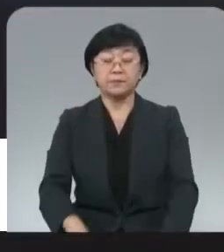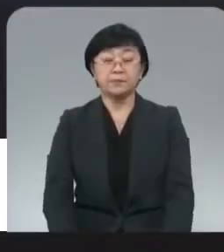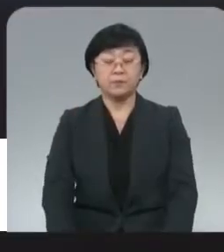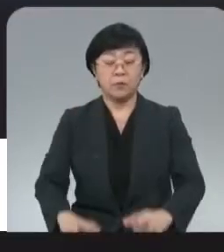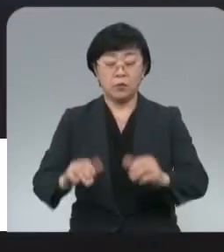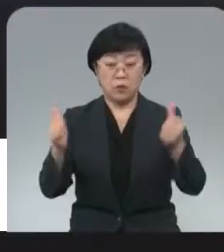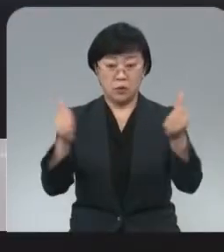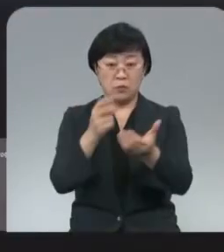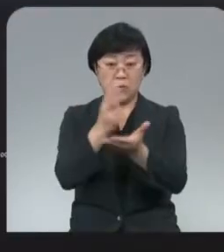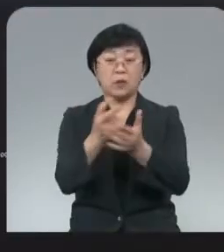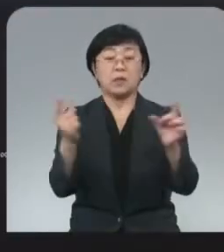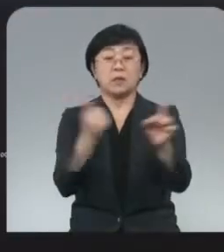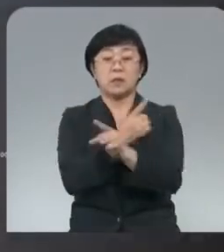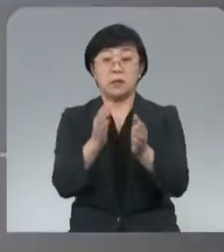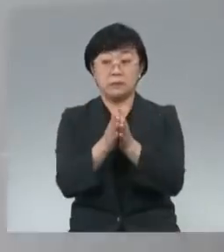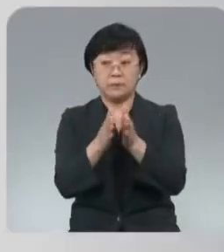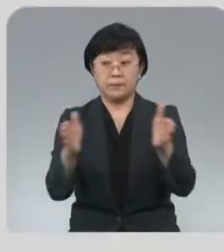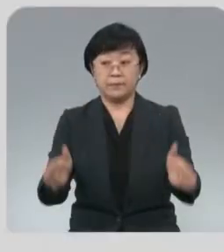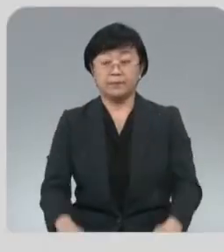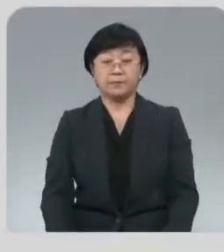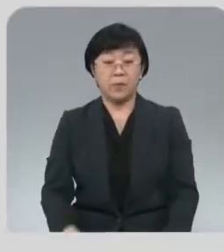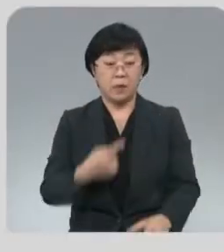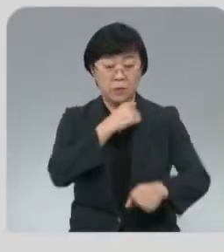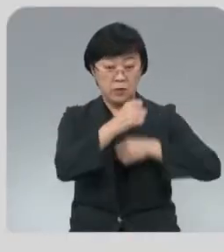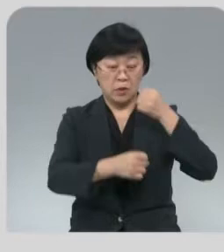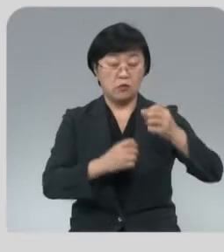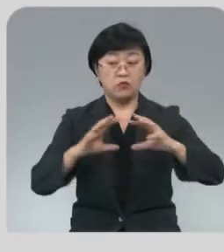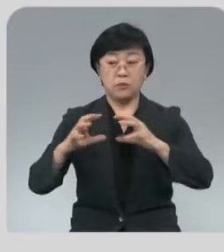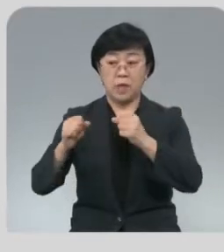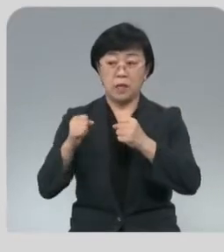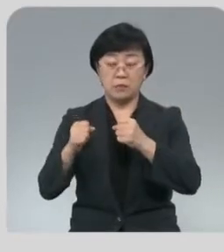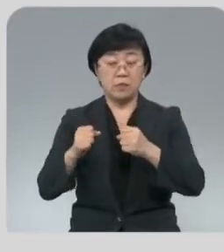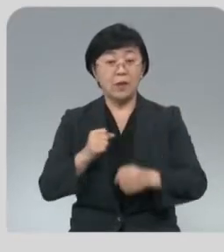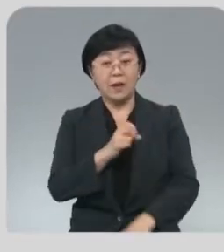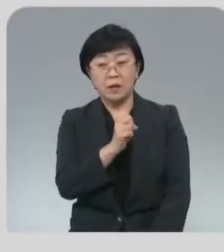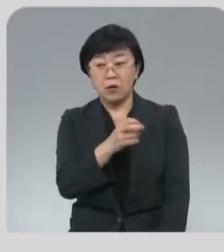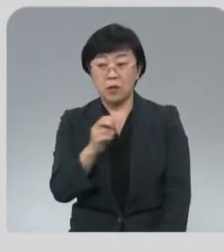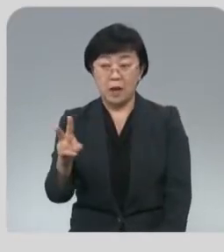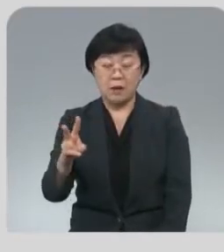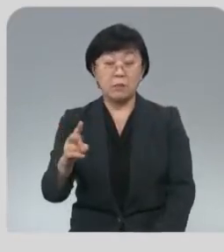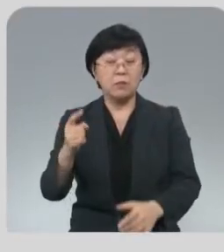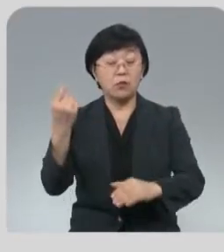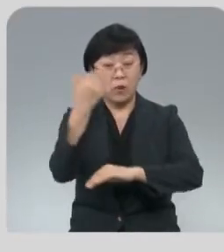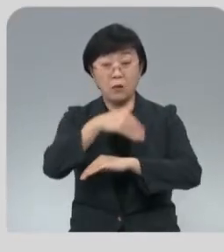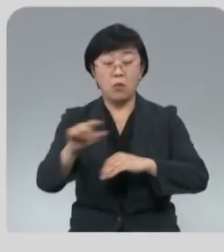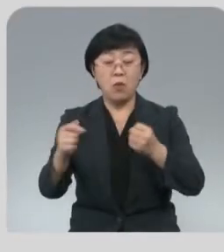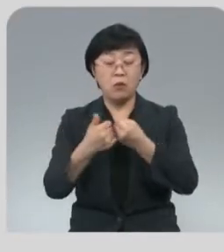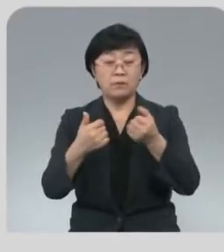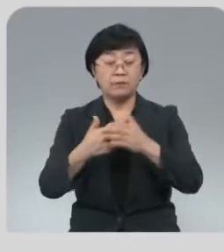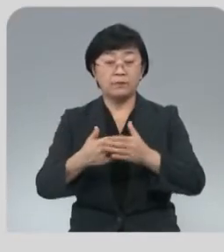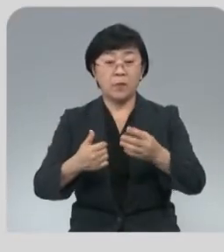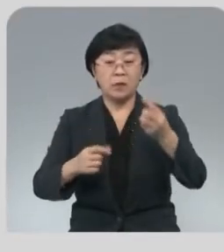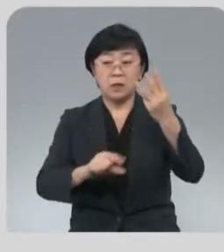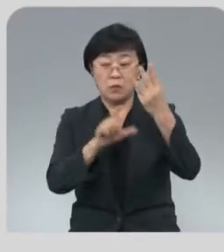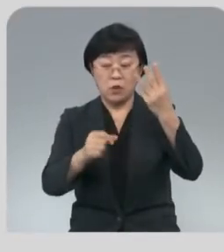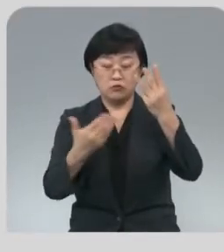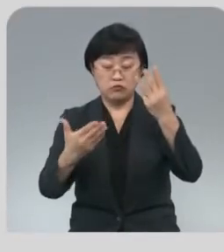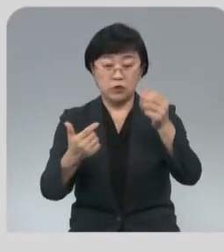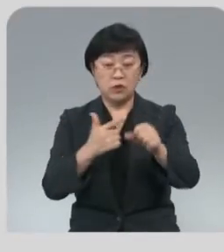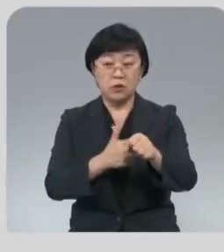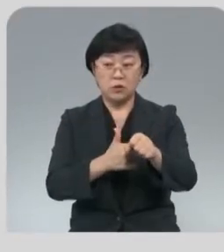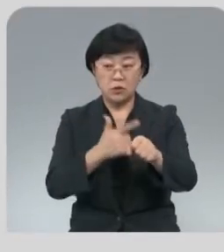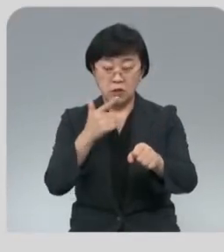국회도 법 개정에 나섰습니다. 민주당 국민의힘 가릴 것 없이 나오는 방안은 대선 당일 투표 종료 뒤인